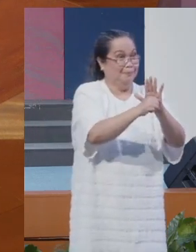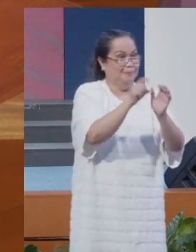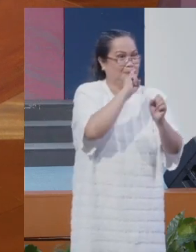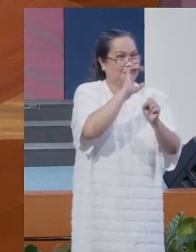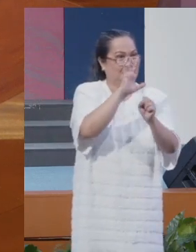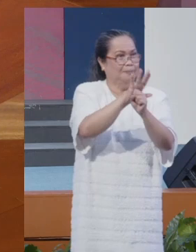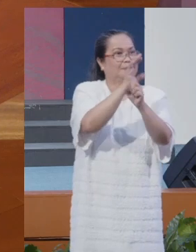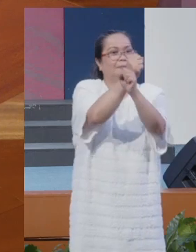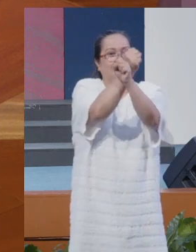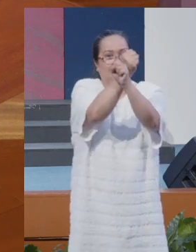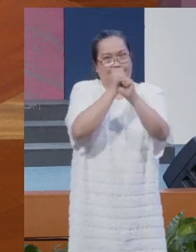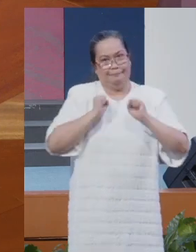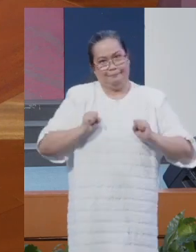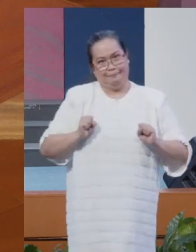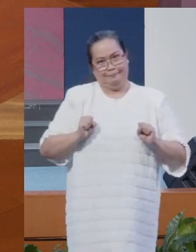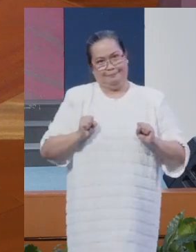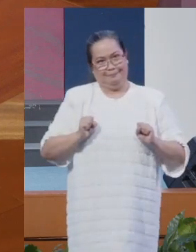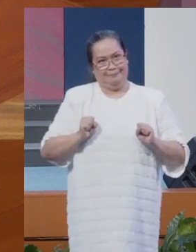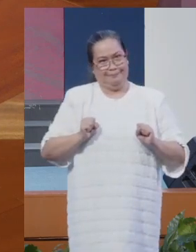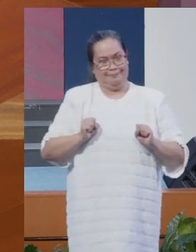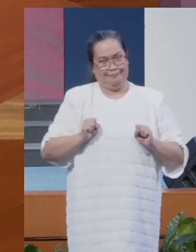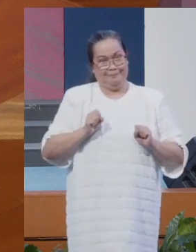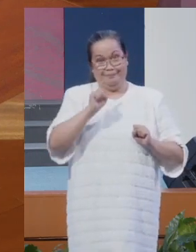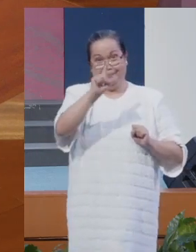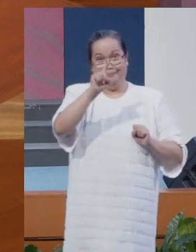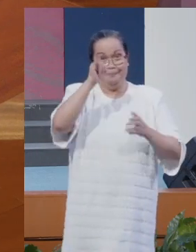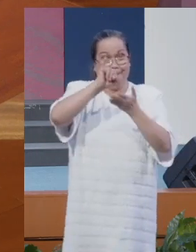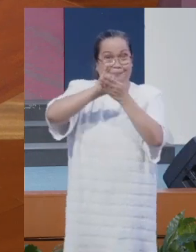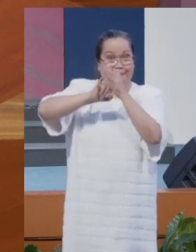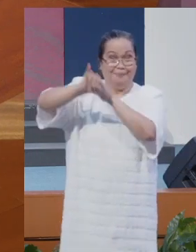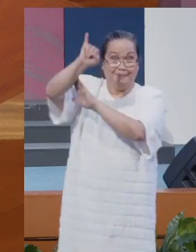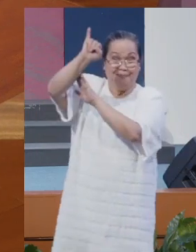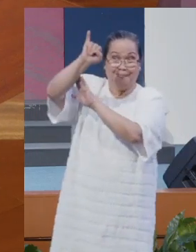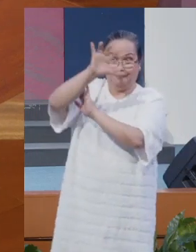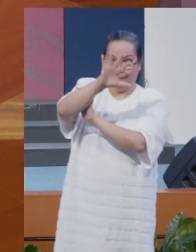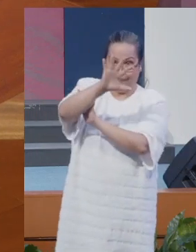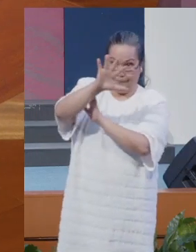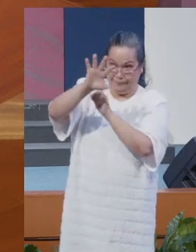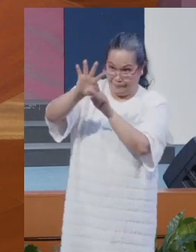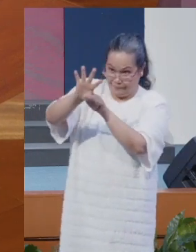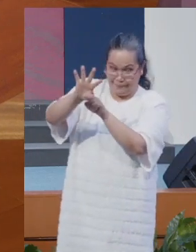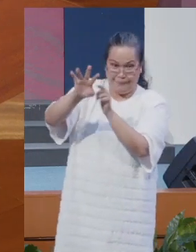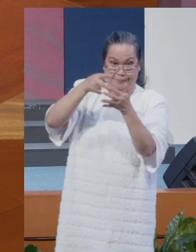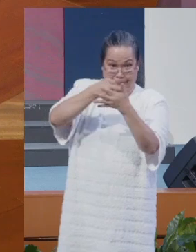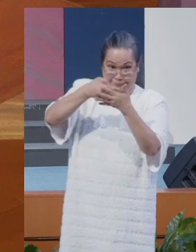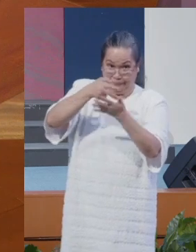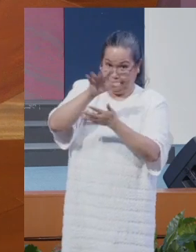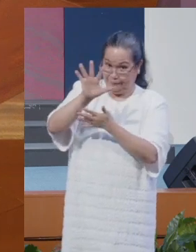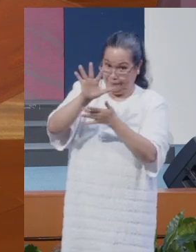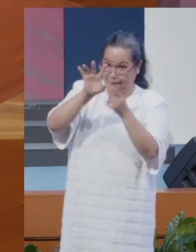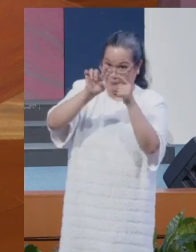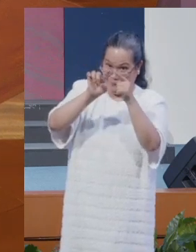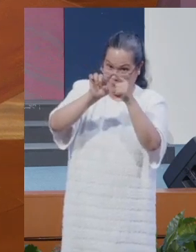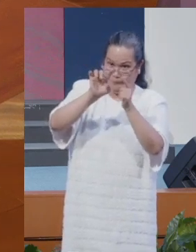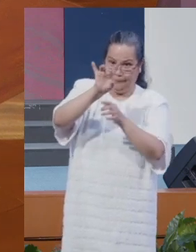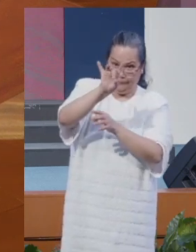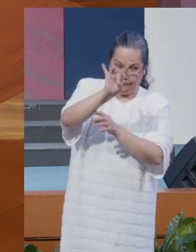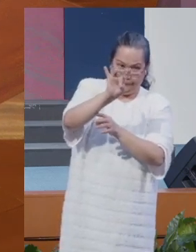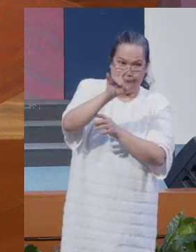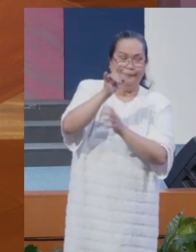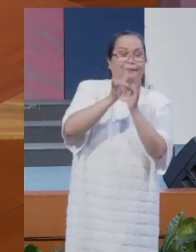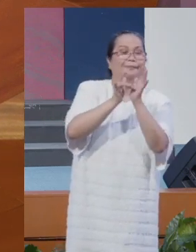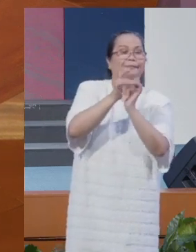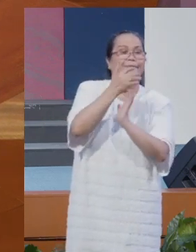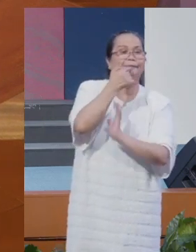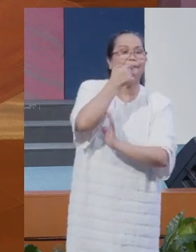ipinangakong kaligtasan. Isa na dito ang Isaiah 54 verses 5 to 8. Ang wika doon ng